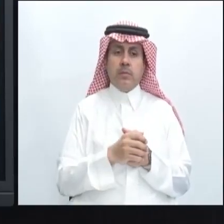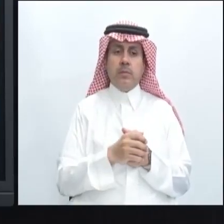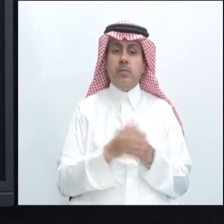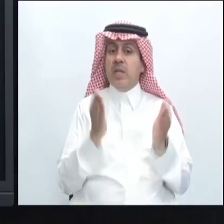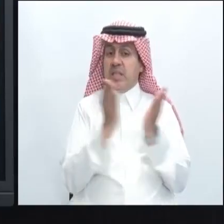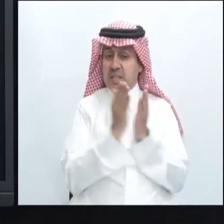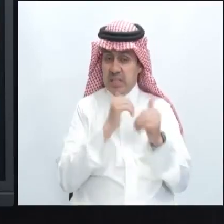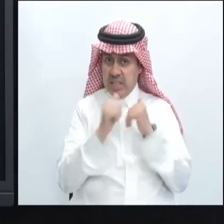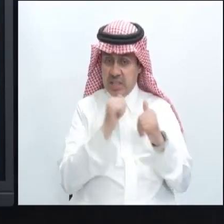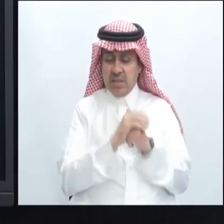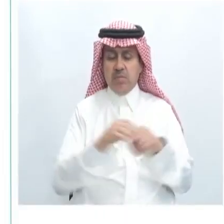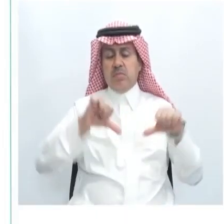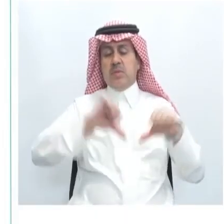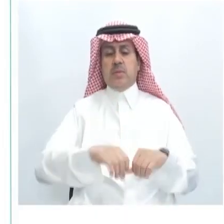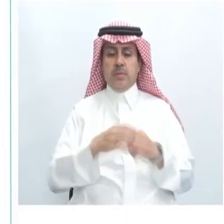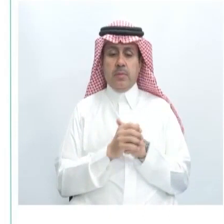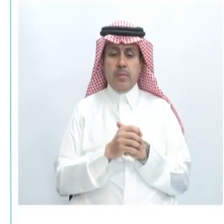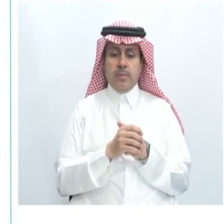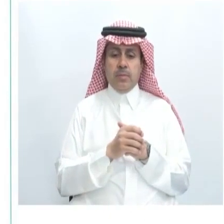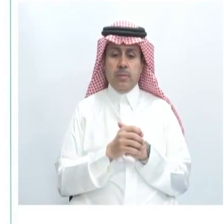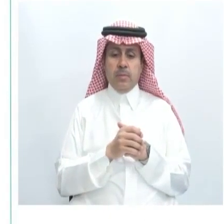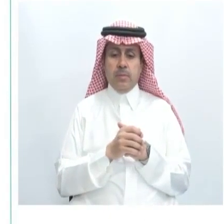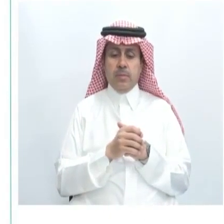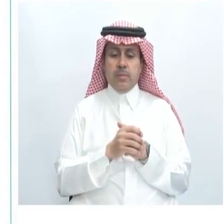استراتيجيه غير مناسبه لهذا العامل